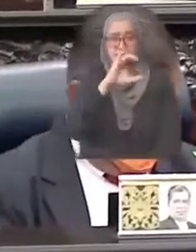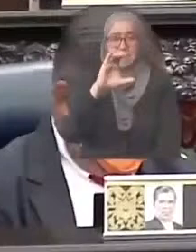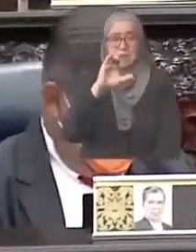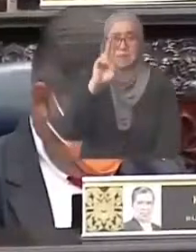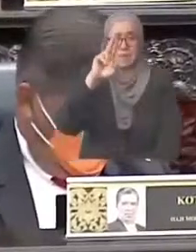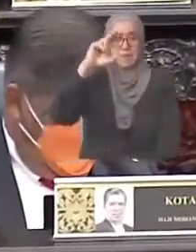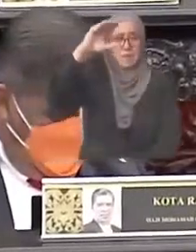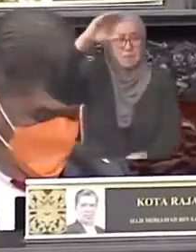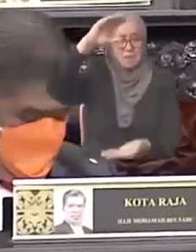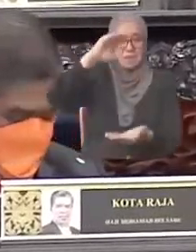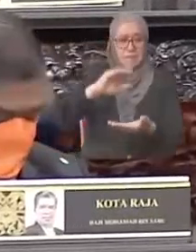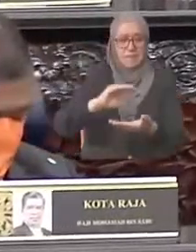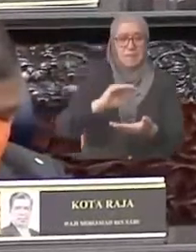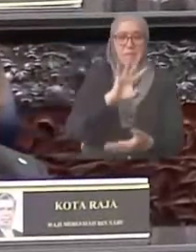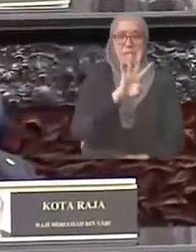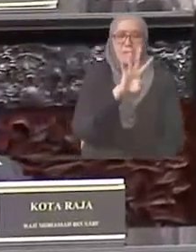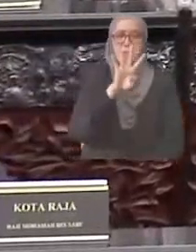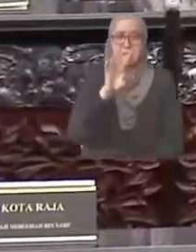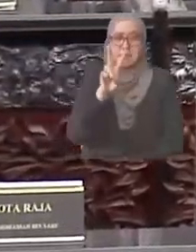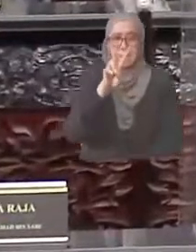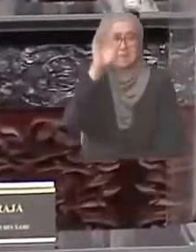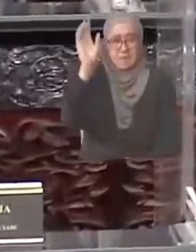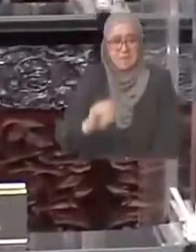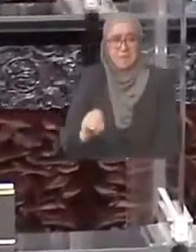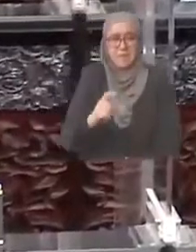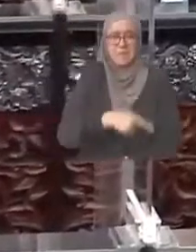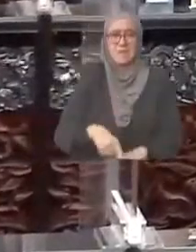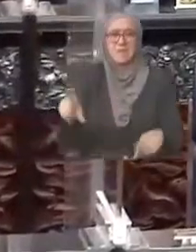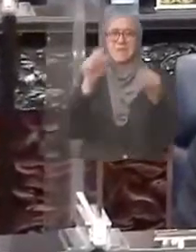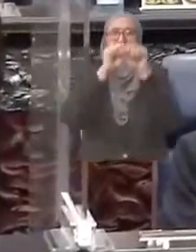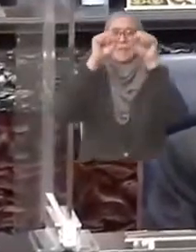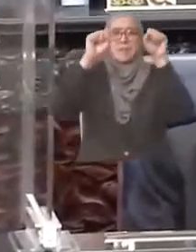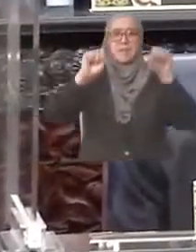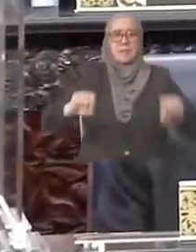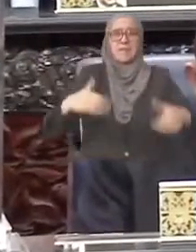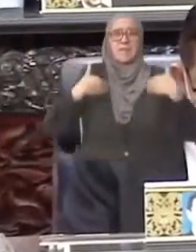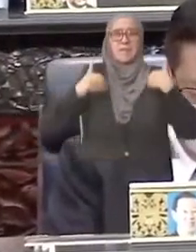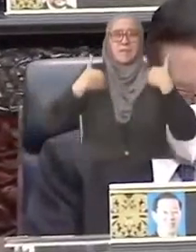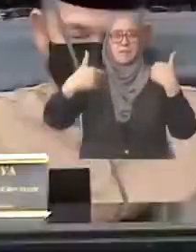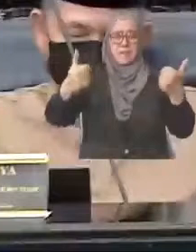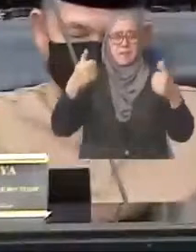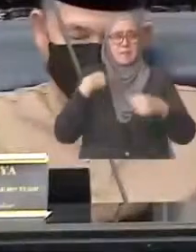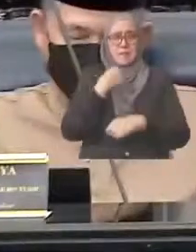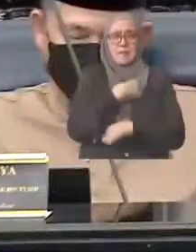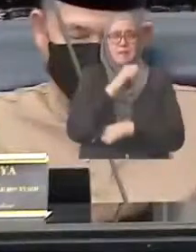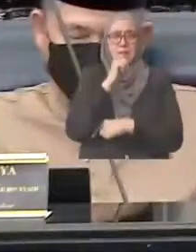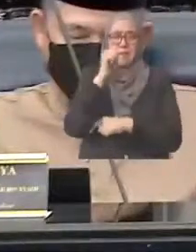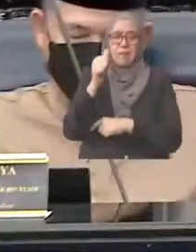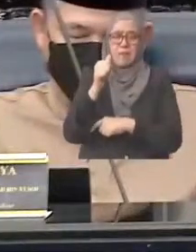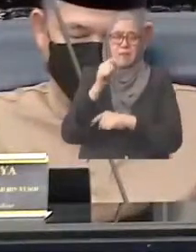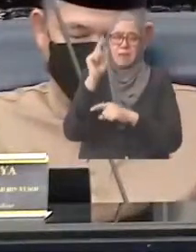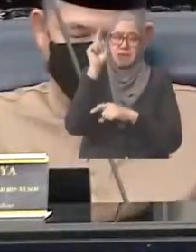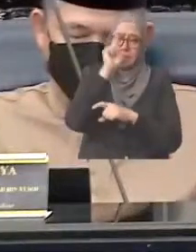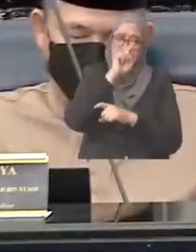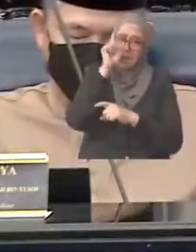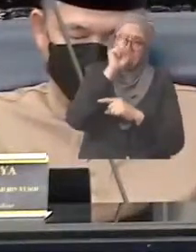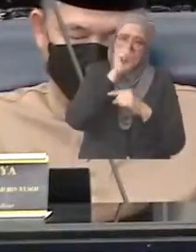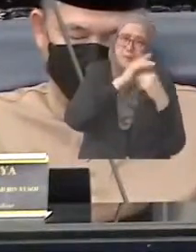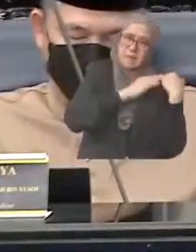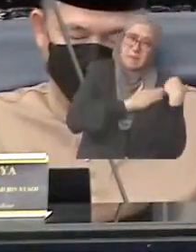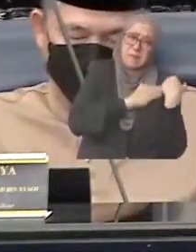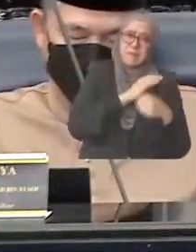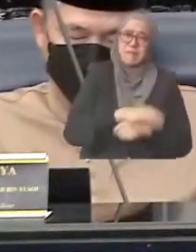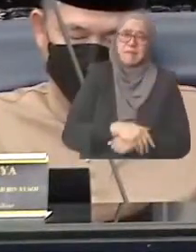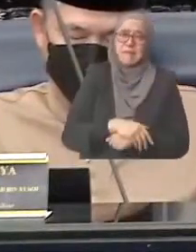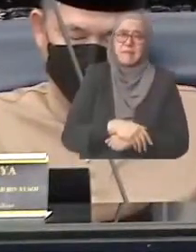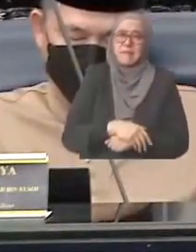oleh itu sistem kesehatan awam kita ini tidak lagi terbebani di dalam soal memelihara rakyat